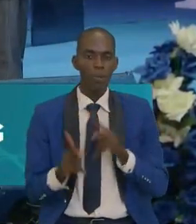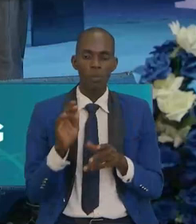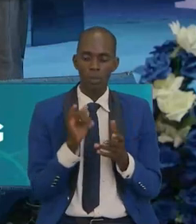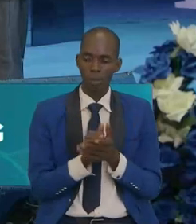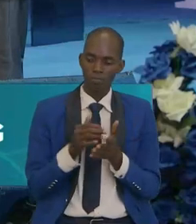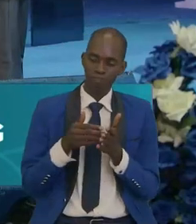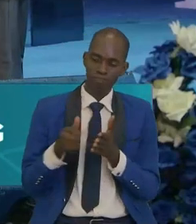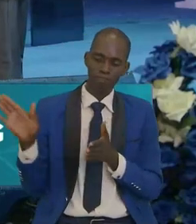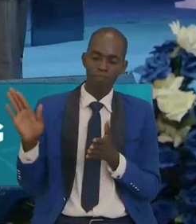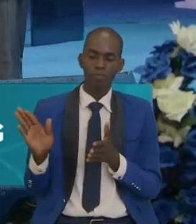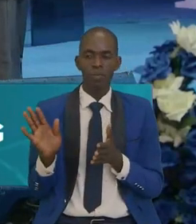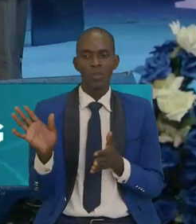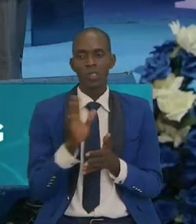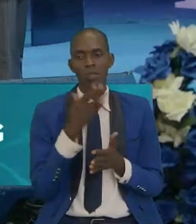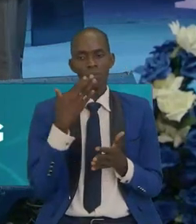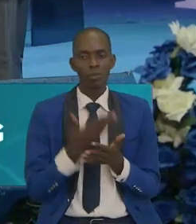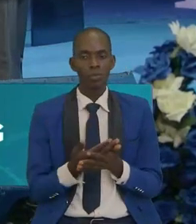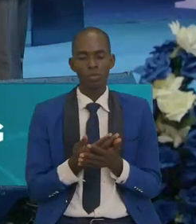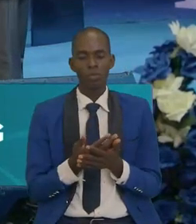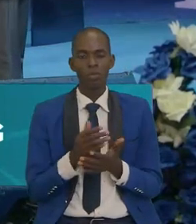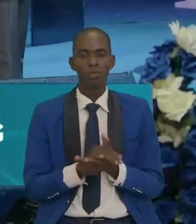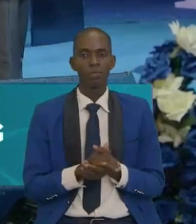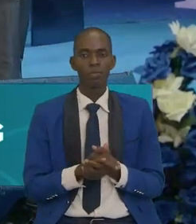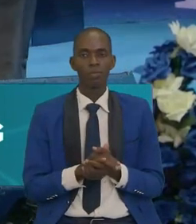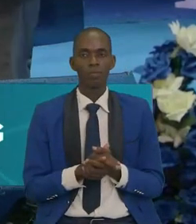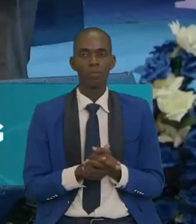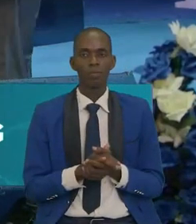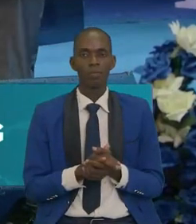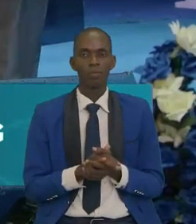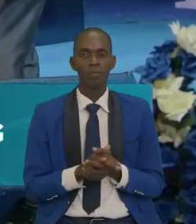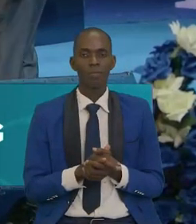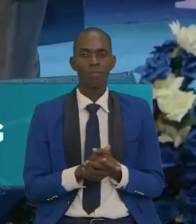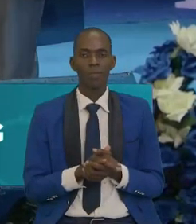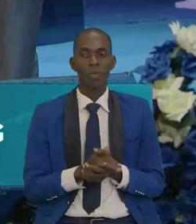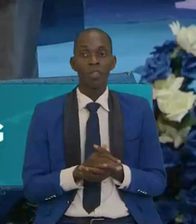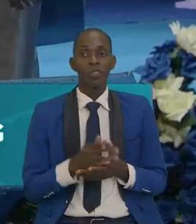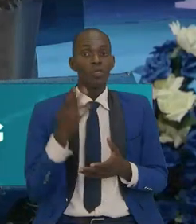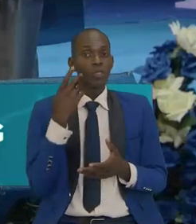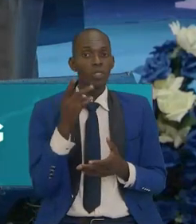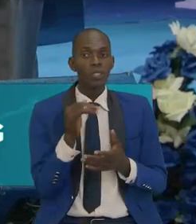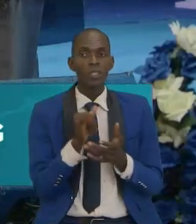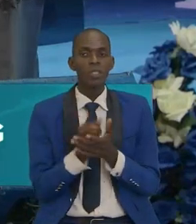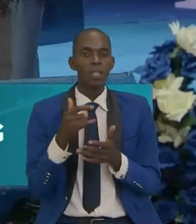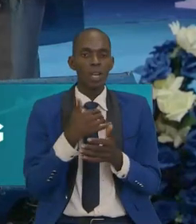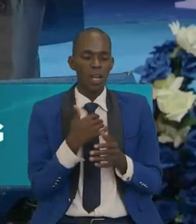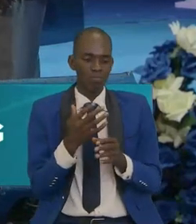Avez-vous remarqué qu'il y a des gens qui rejettent leurs biens?